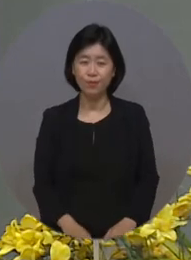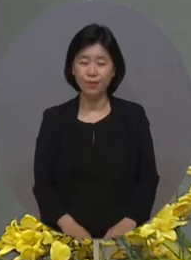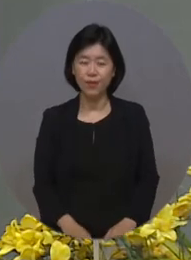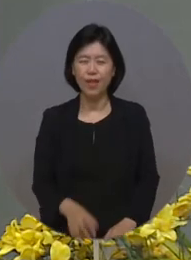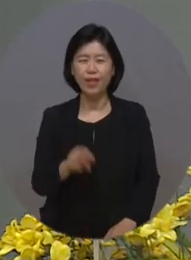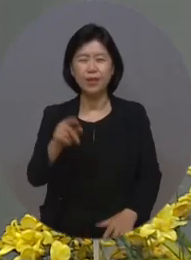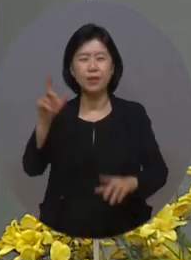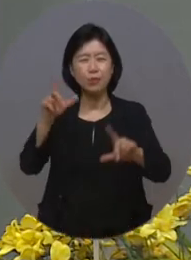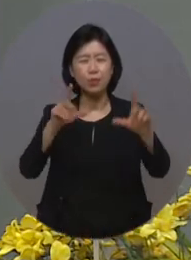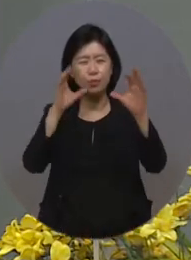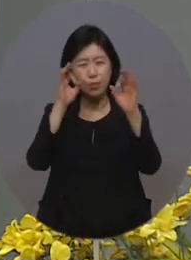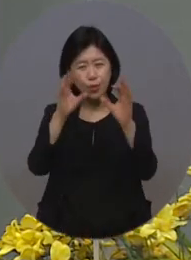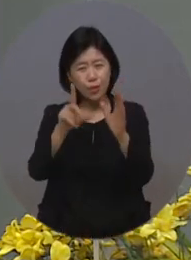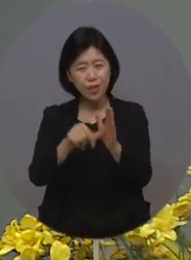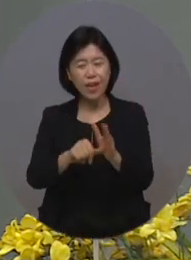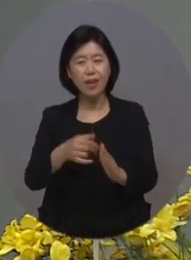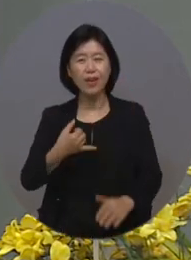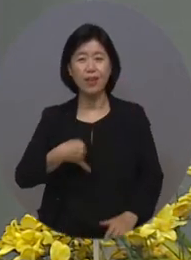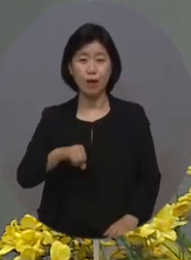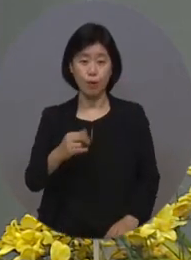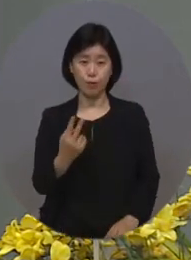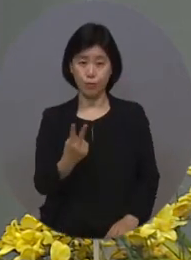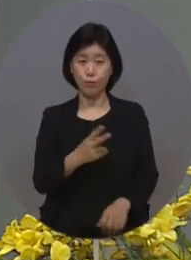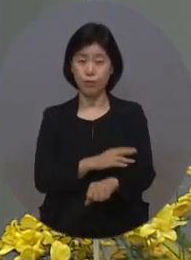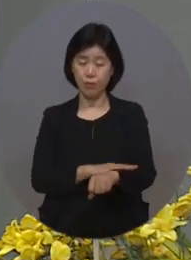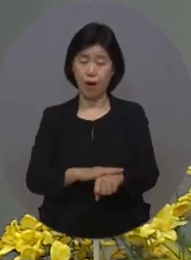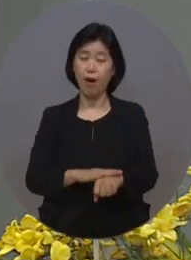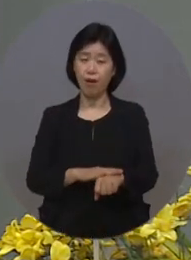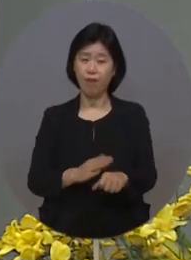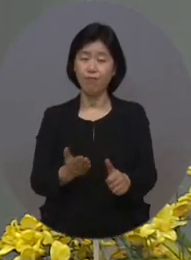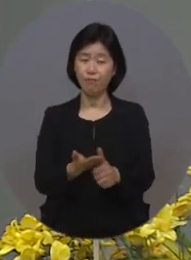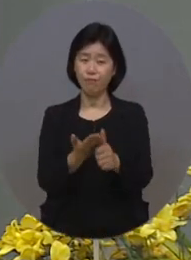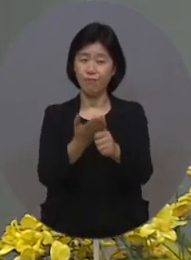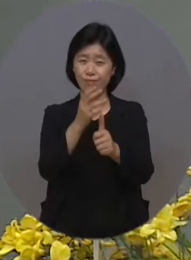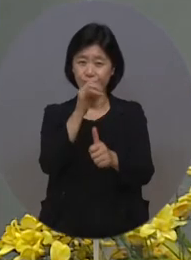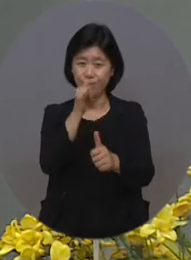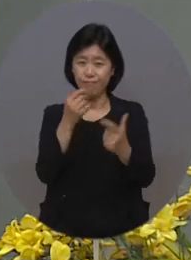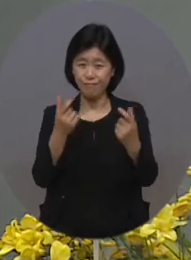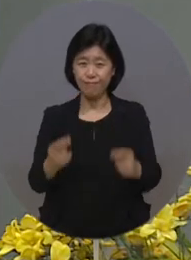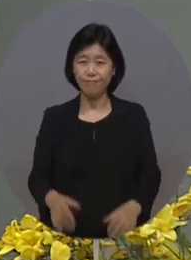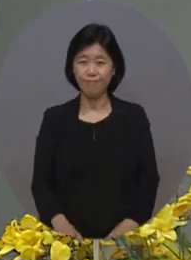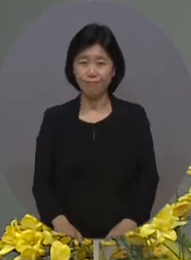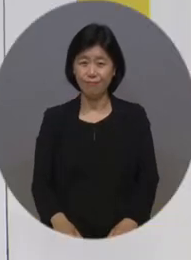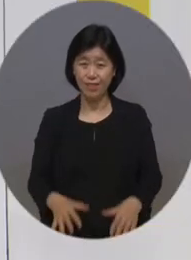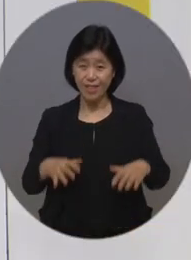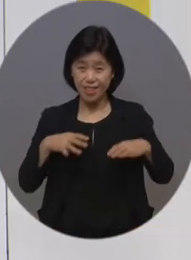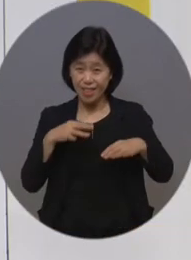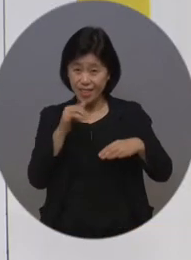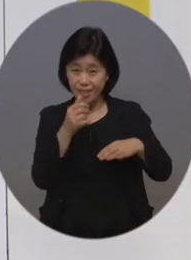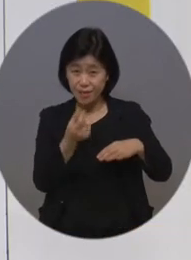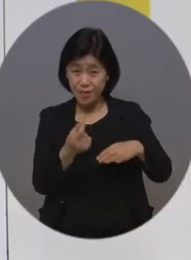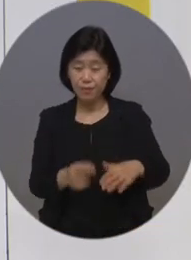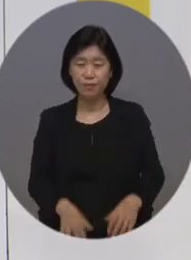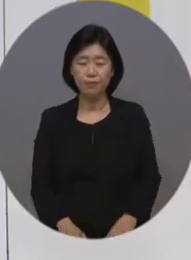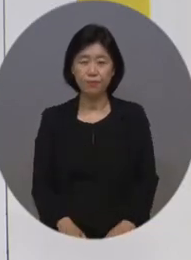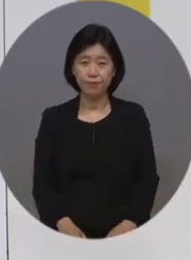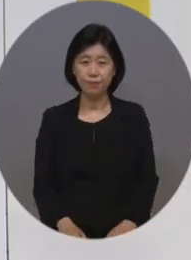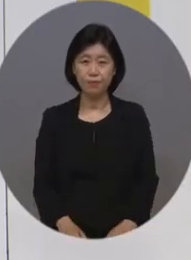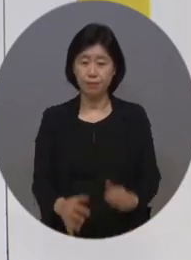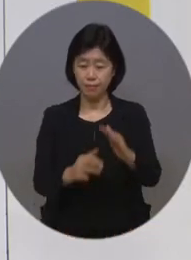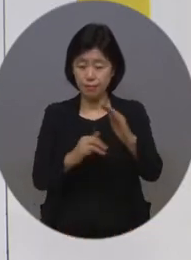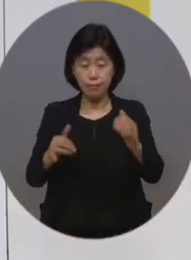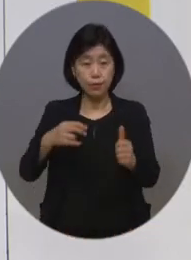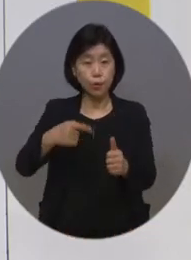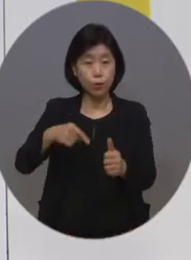외 구리 잘 상자 하셨어요 좀 자랄 수 없죠 그런 것을 보면 그렇죠 물론 가족의 특별한 게